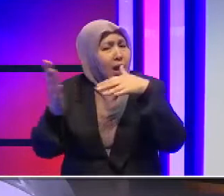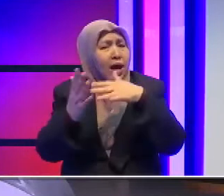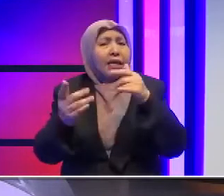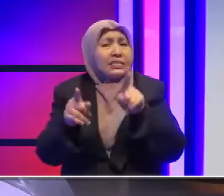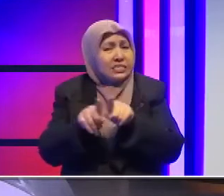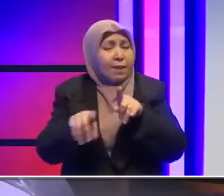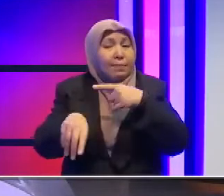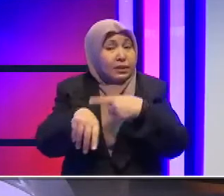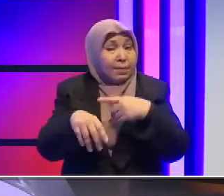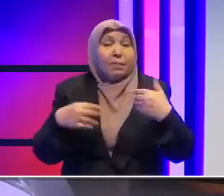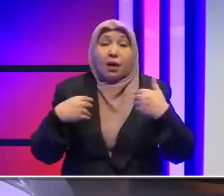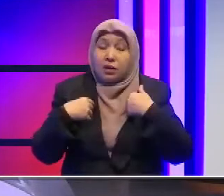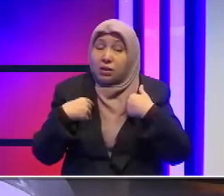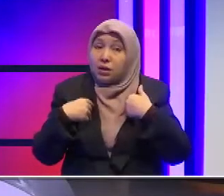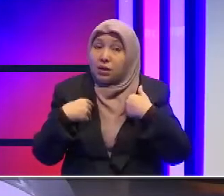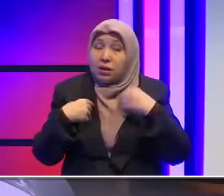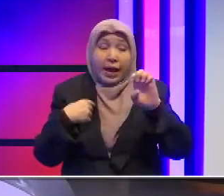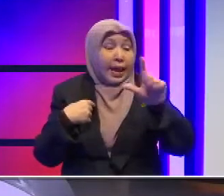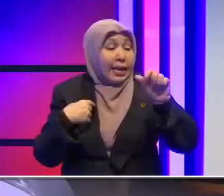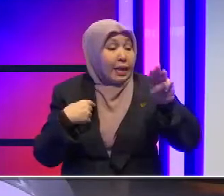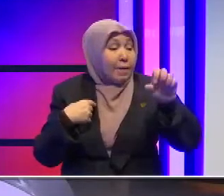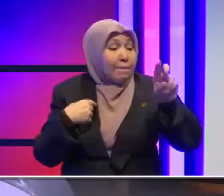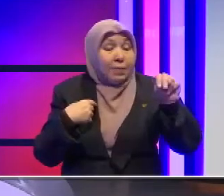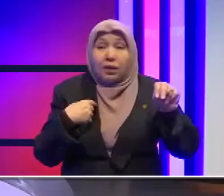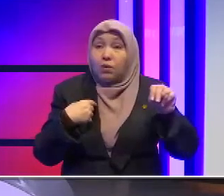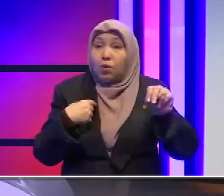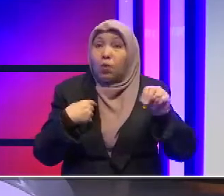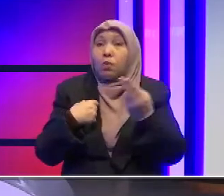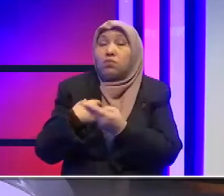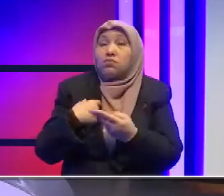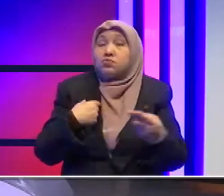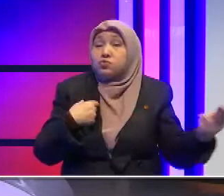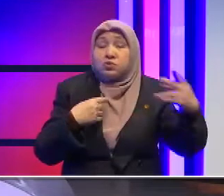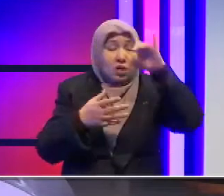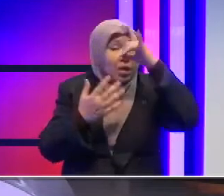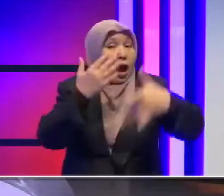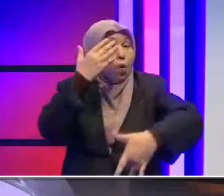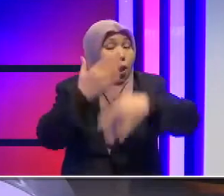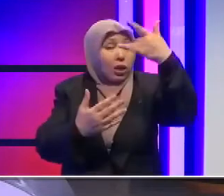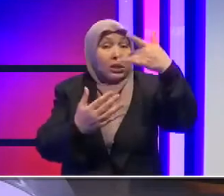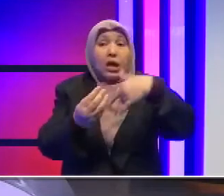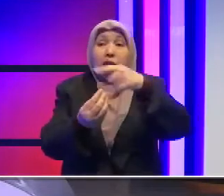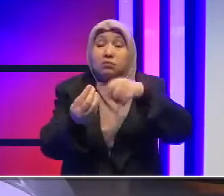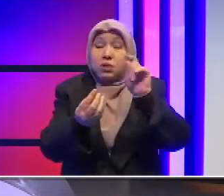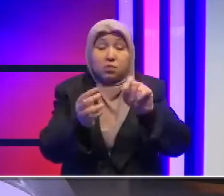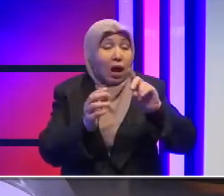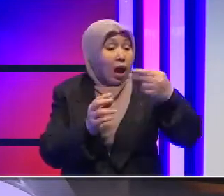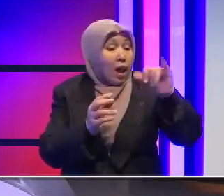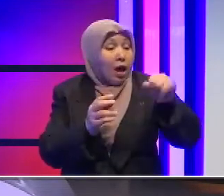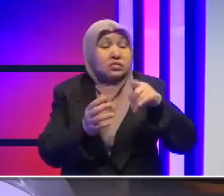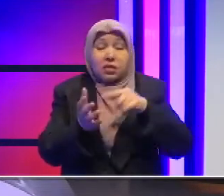masa yang sama ada elemen syaitan. Kalau kita perasan di awal daripada surah Al-Hajj ini ada cerita